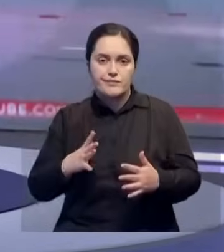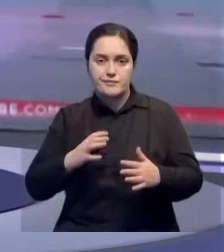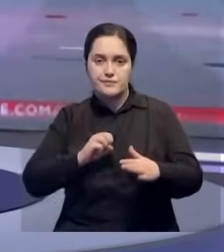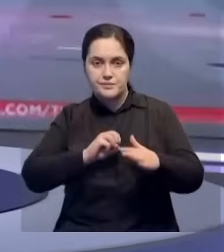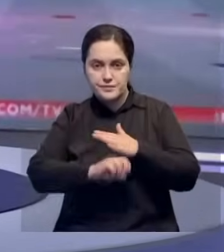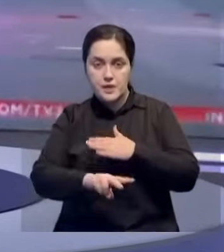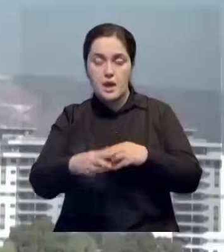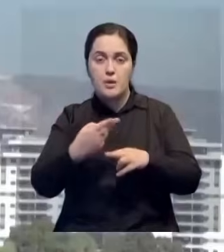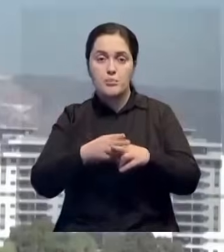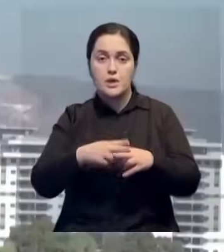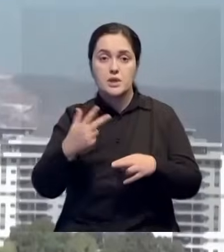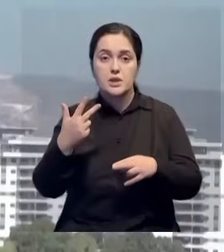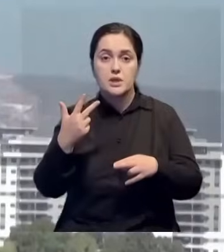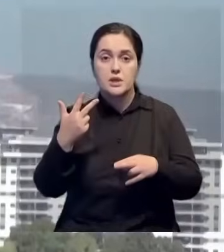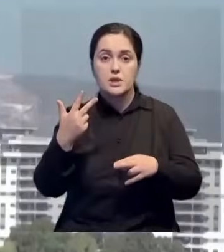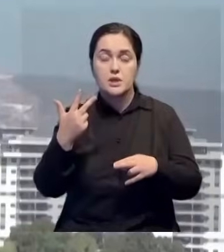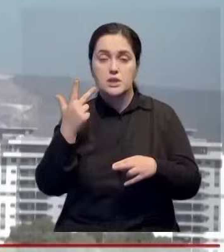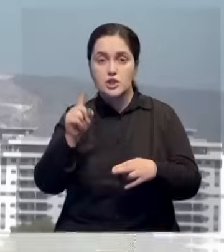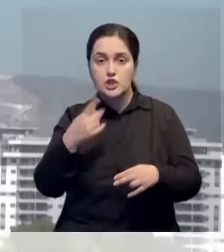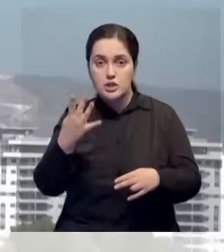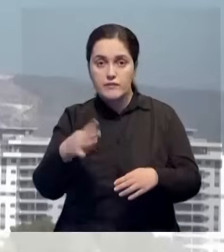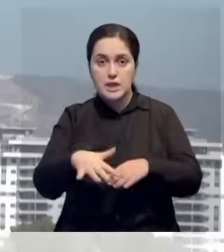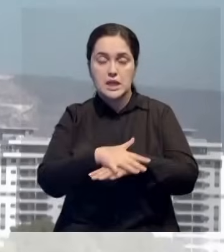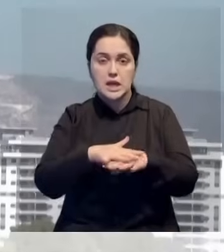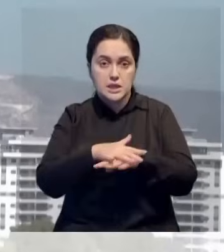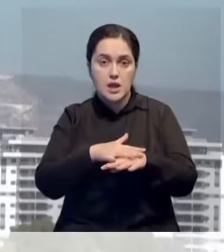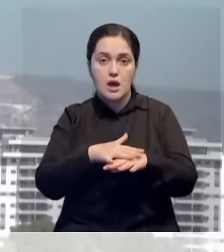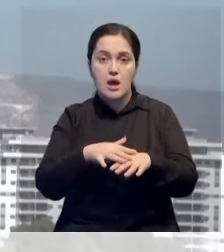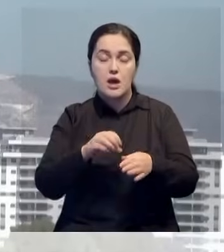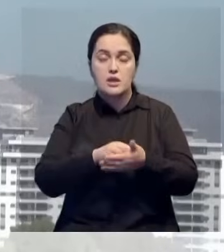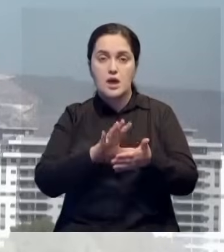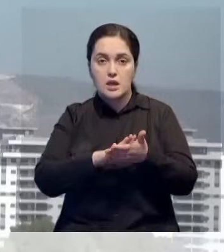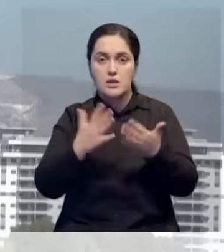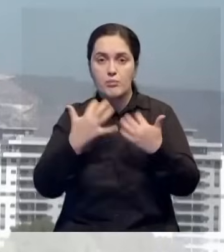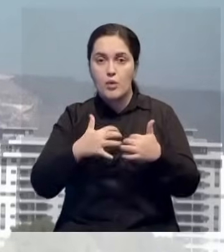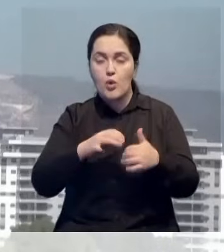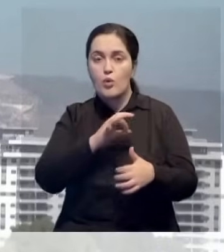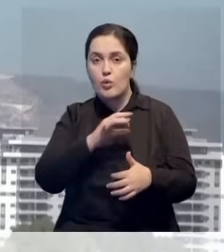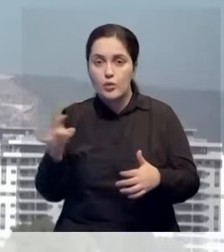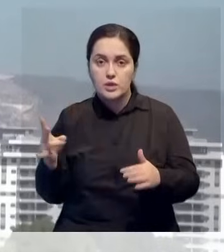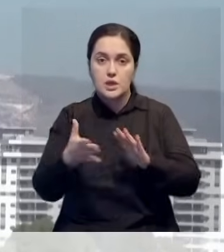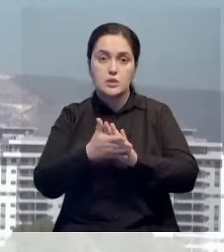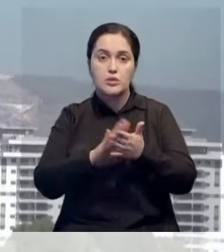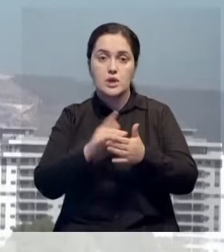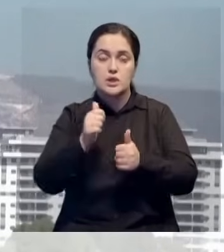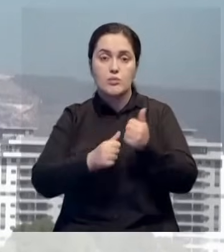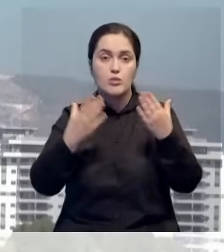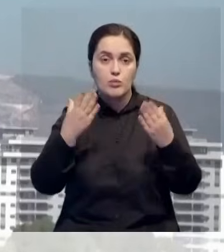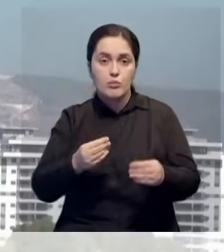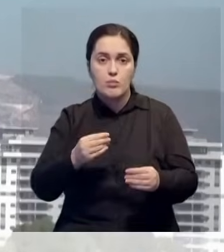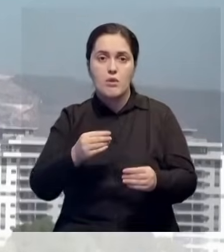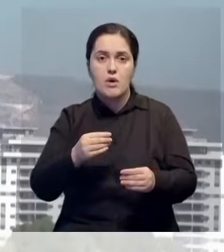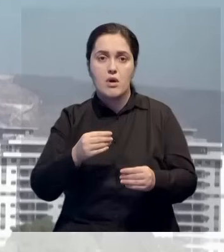вынужденными переселенцами. Это почти 3/4 населения анклава. Такие данные приводят в ООН. Ситуация там, по их словам, с каждым